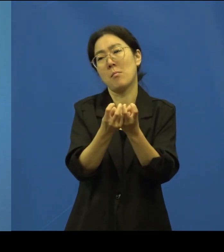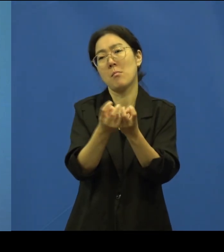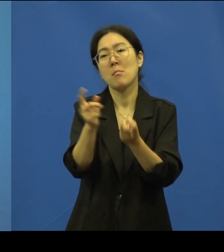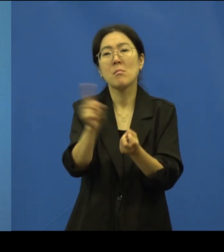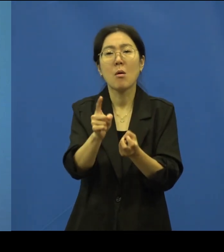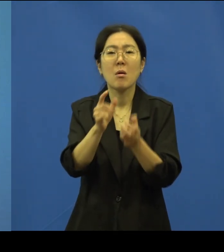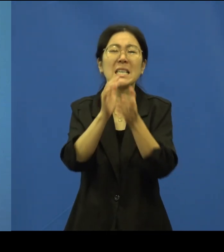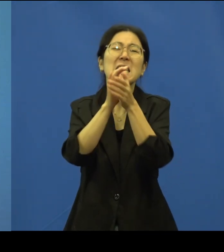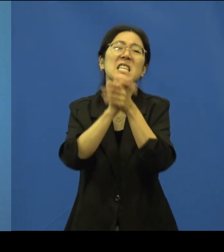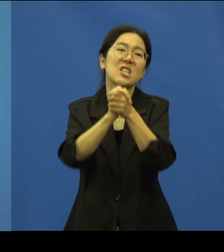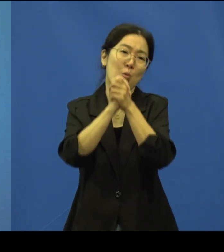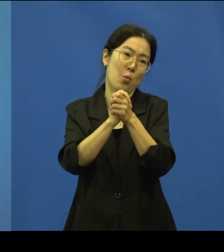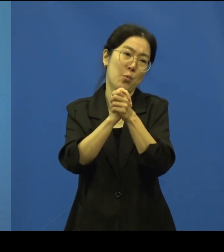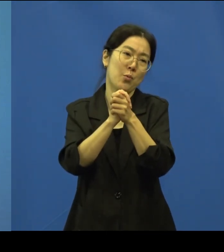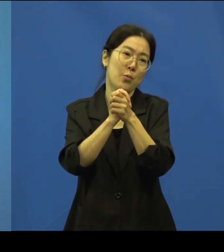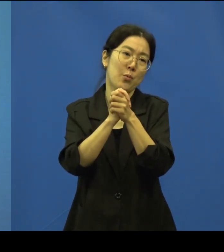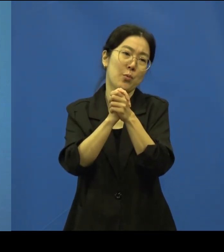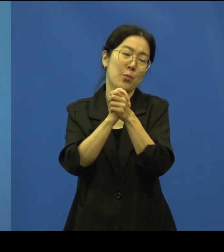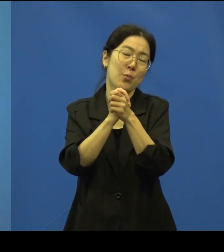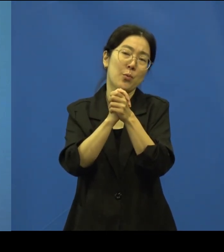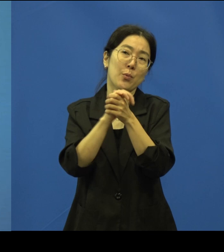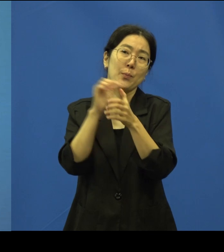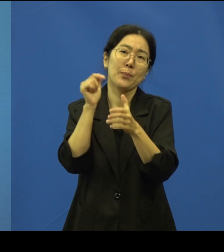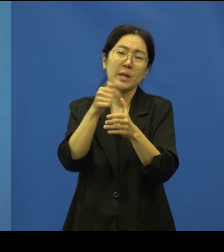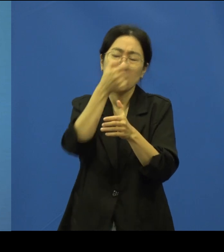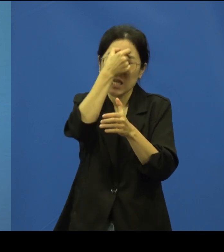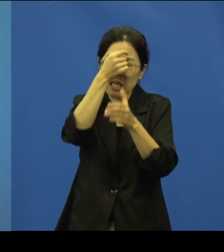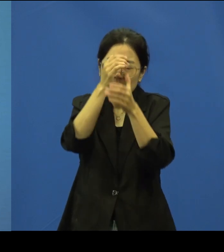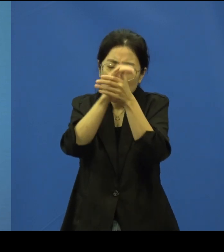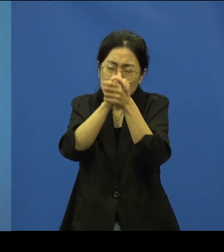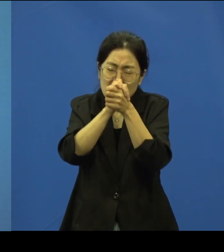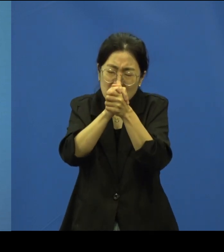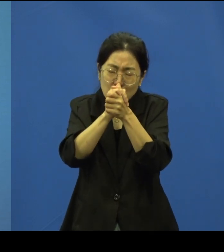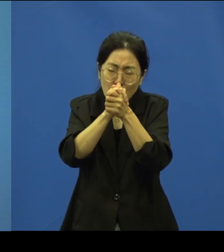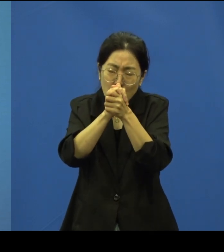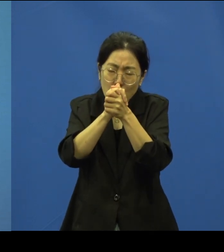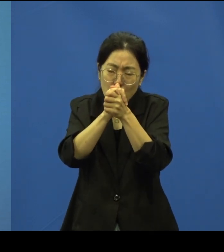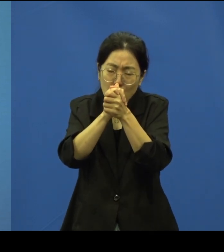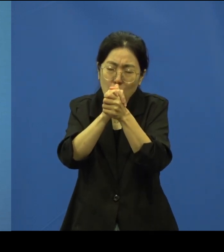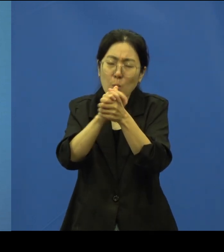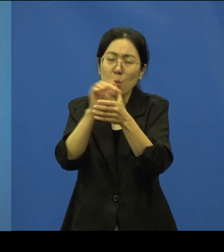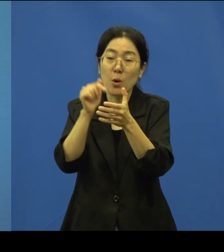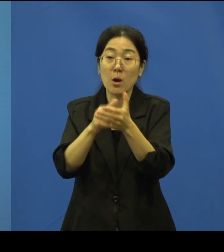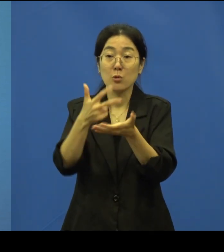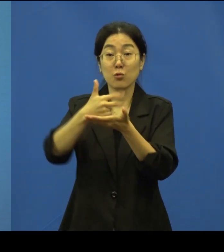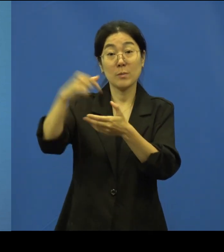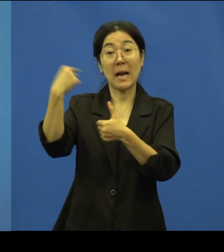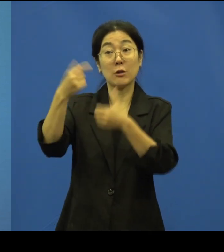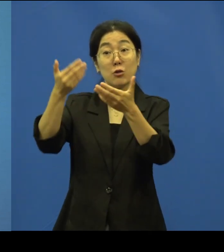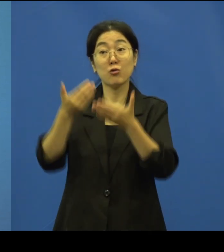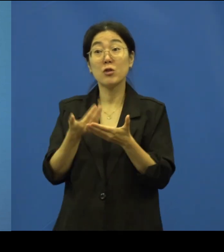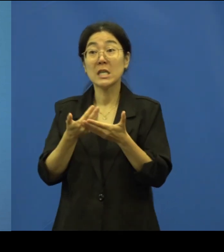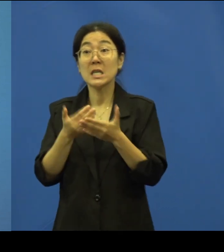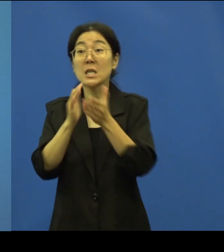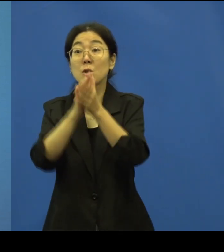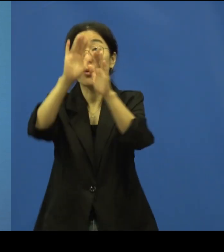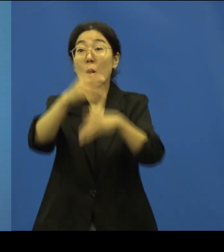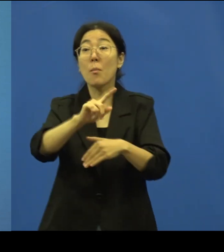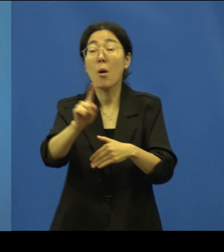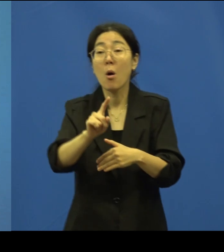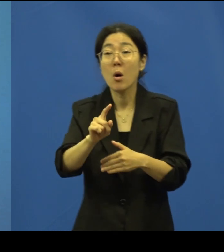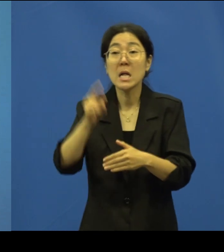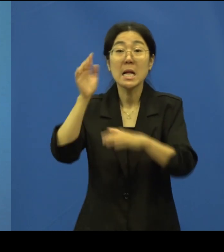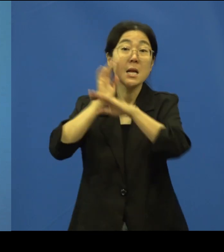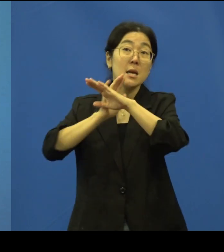줄로 믿습니다. 그래서 주님께서도 가르쳐 주신 기도가 뭐예요? 뜻이 하늘에서